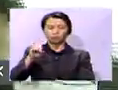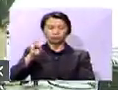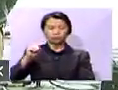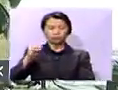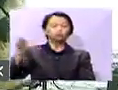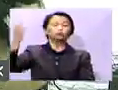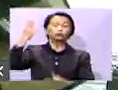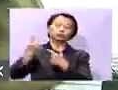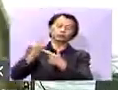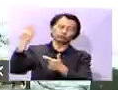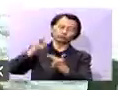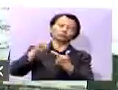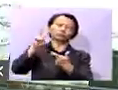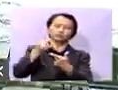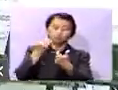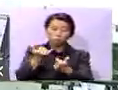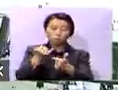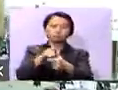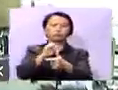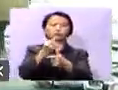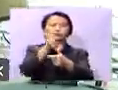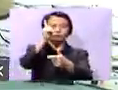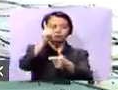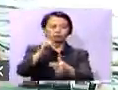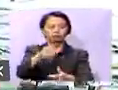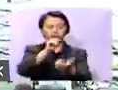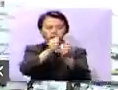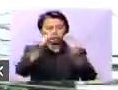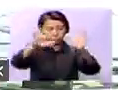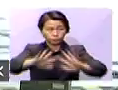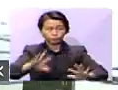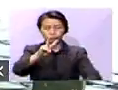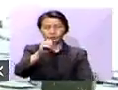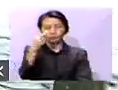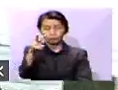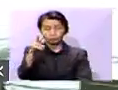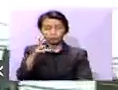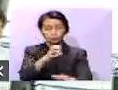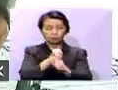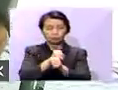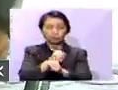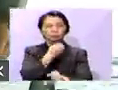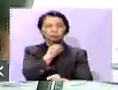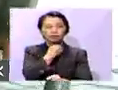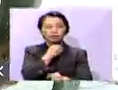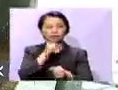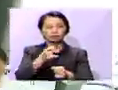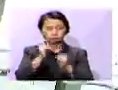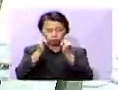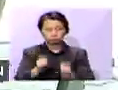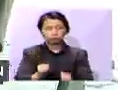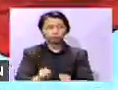prone berpasukan. Dia juga pernah mencetak nama di Sukan Asia Incheon 2014 apabila menangi pingat perak acara